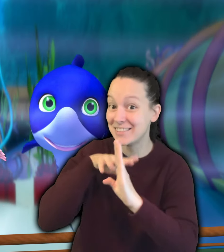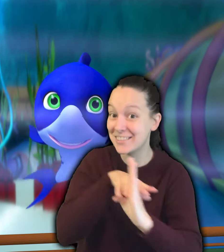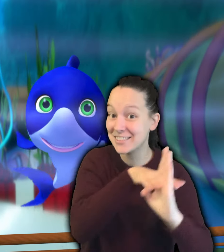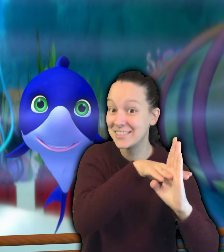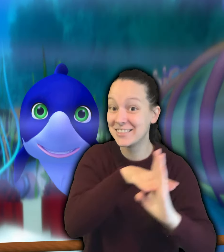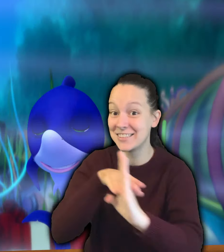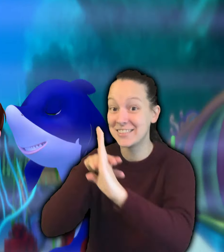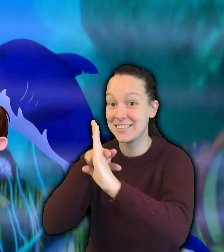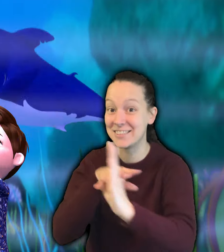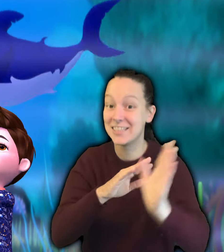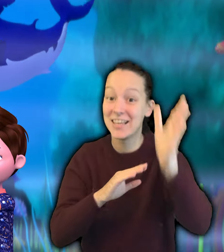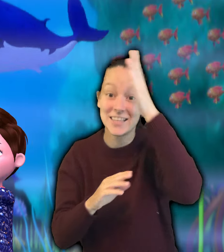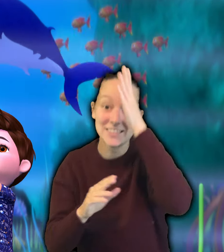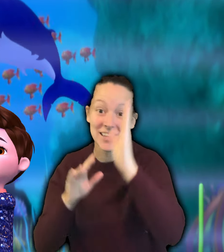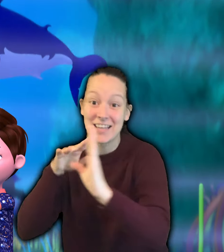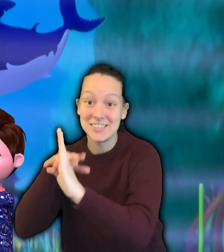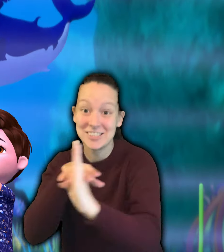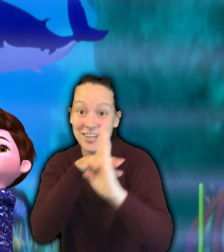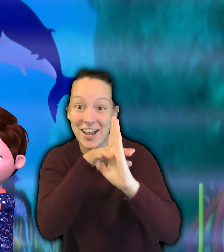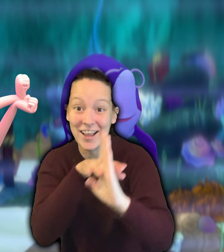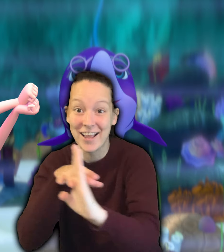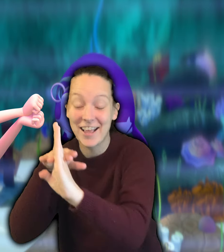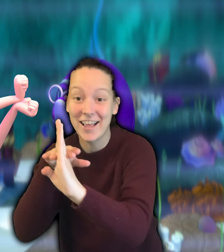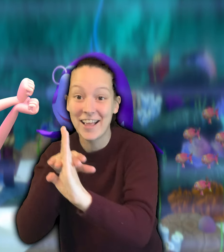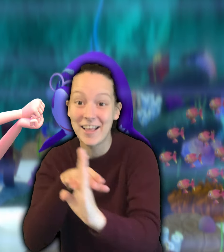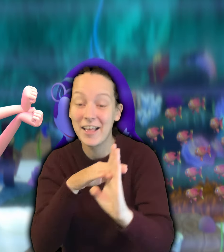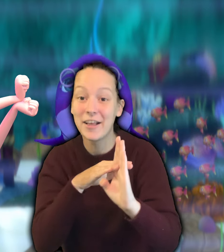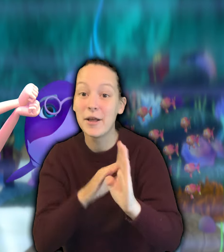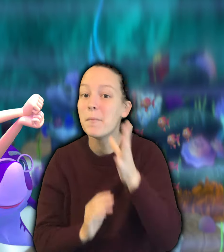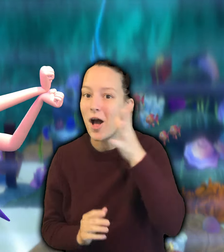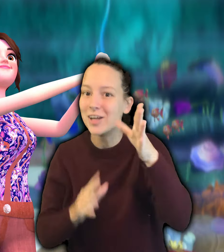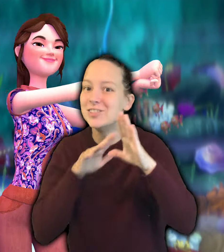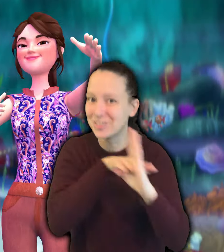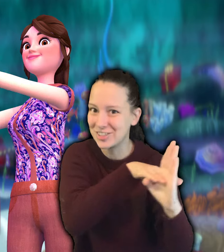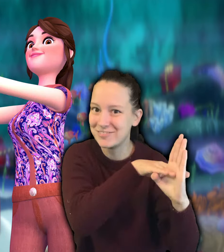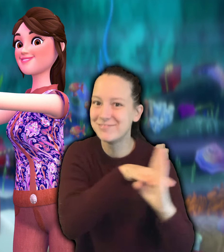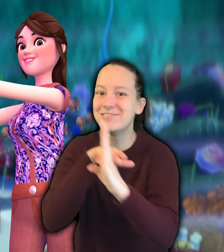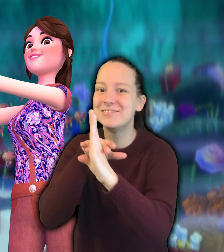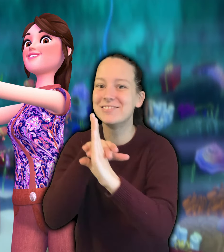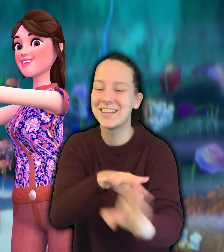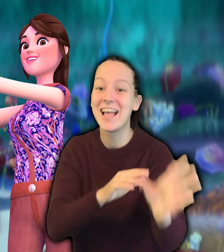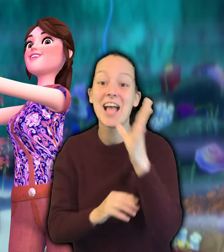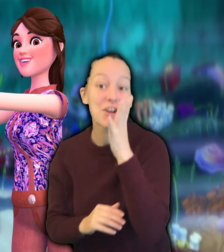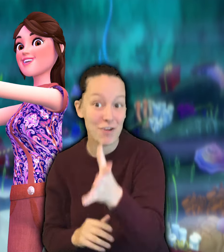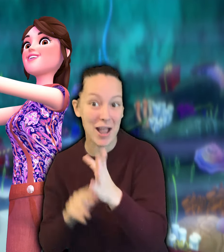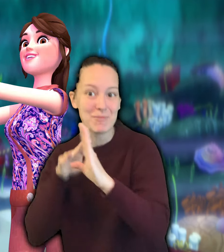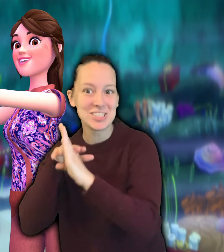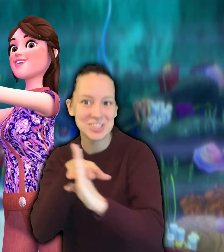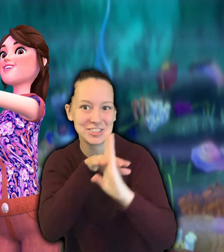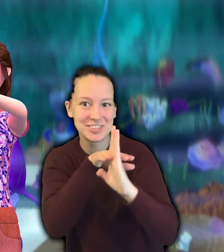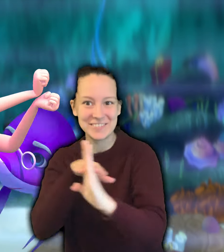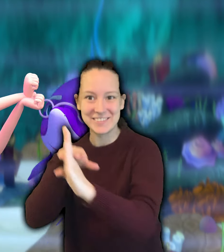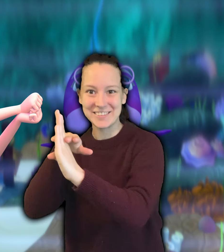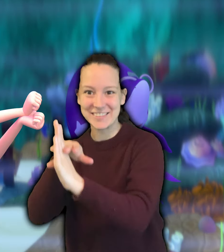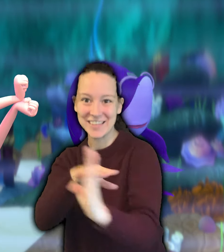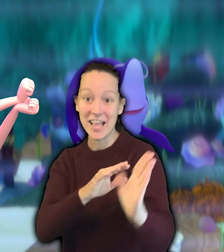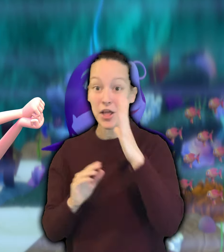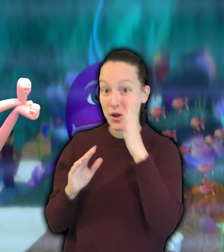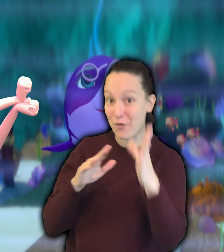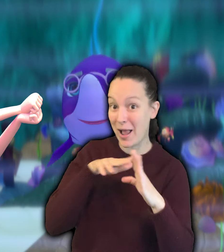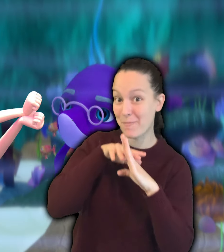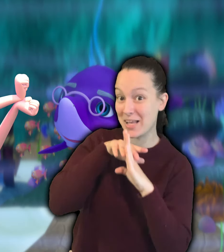パパザメトゥパパザメおばザメトゥおばザメ